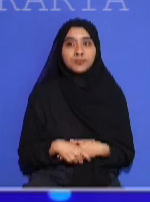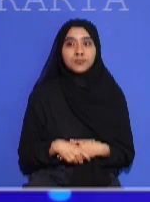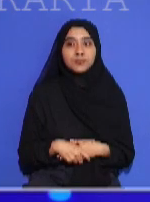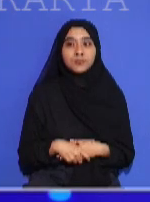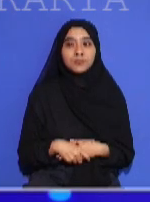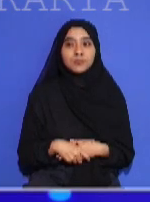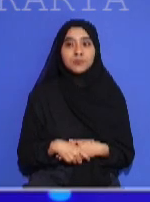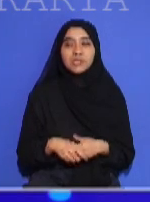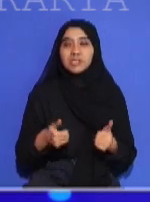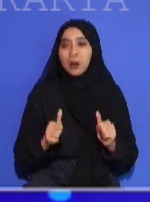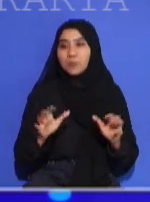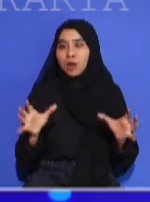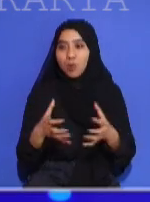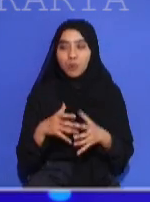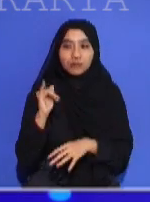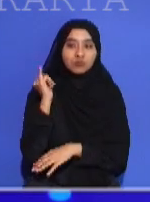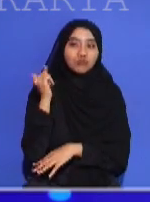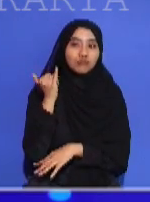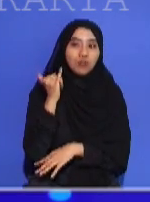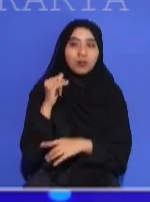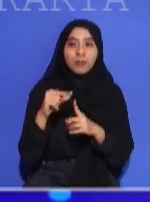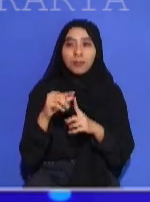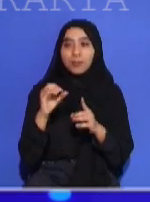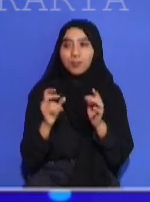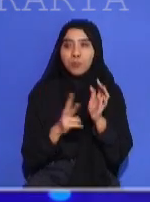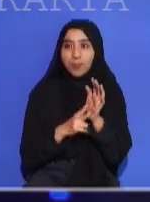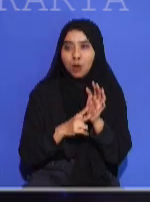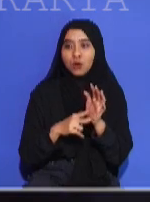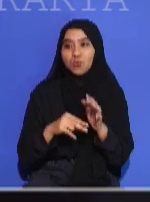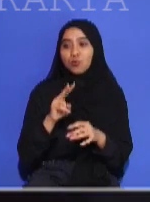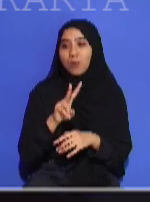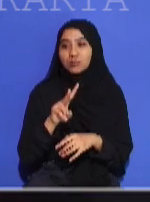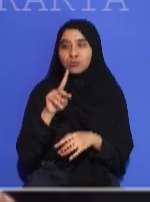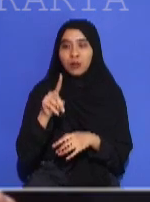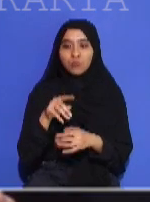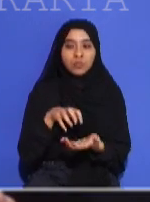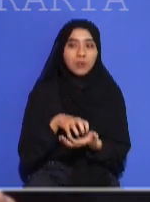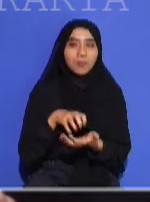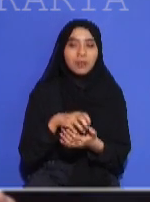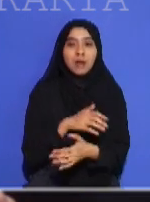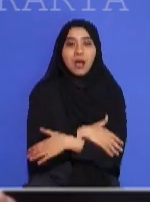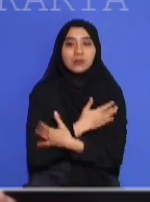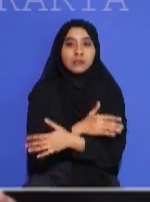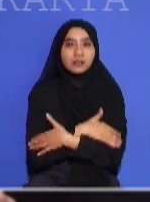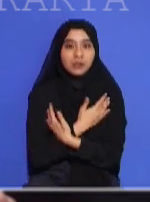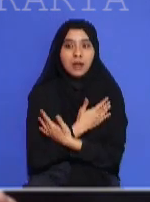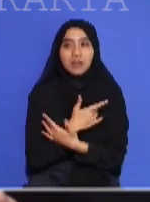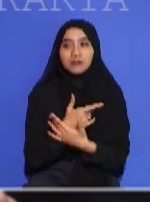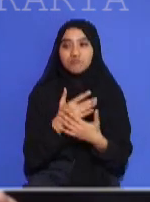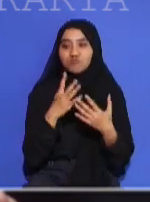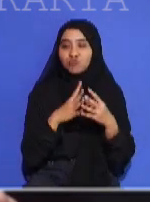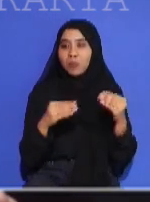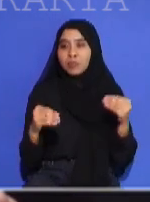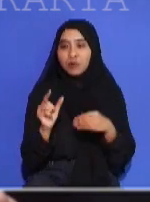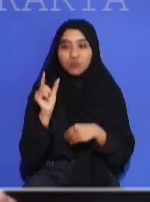Persiapan kontingen Daerah Istimewa Yogyakarta untuk Pekan Olahraga Nasional ke-21 Aceh Sumatera Utara tahun 2024 memasuki tahap